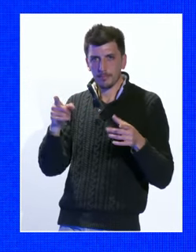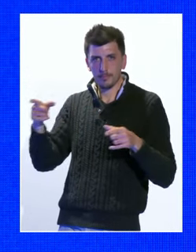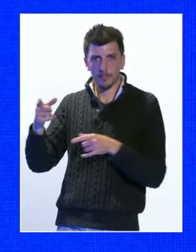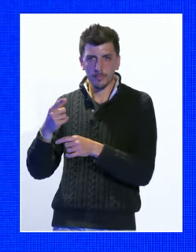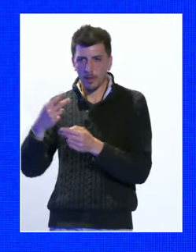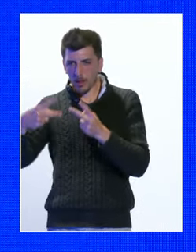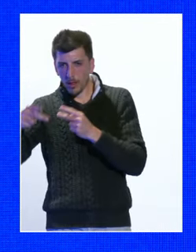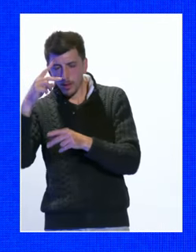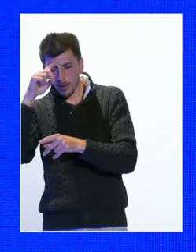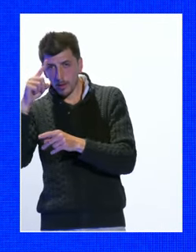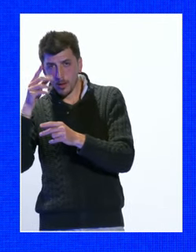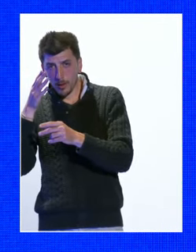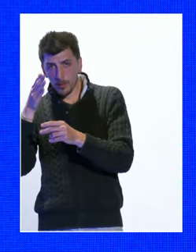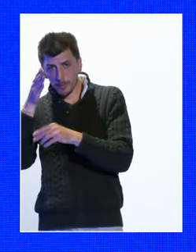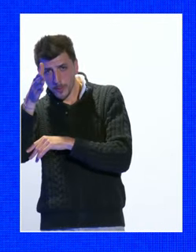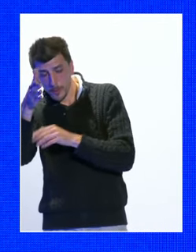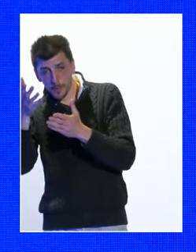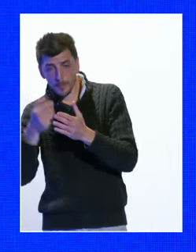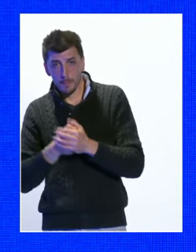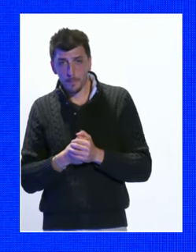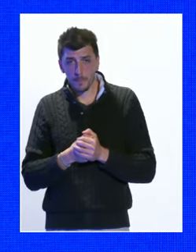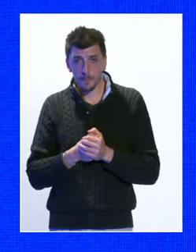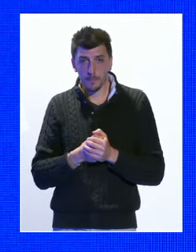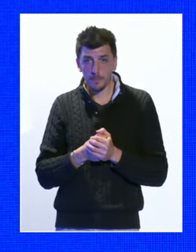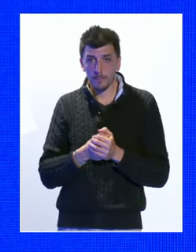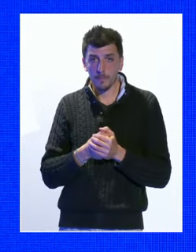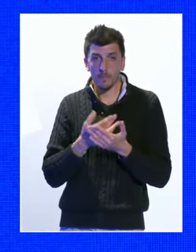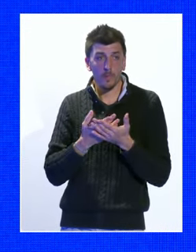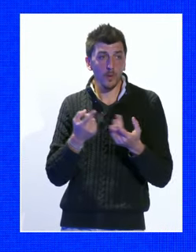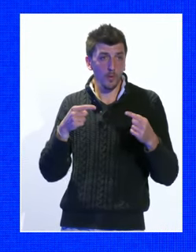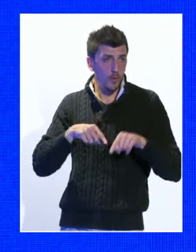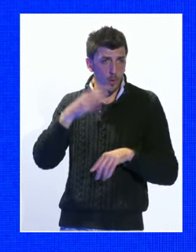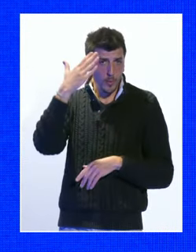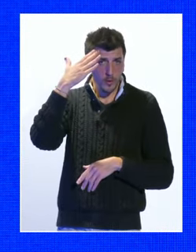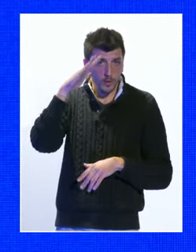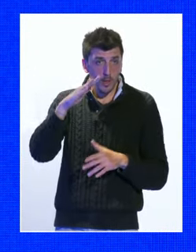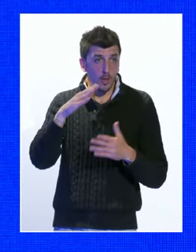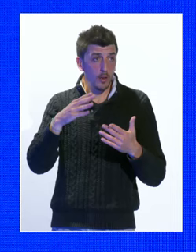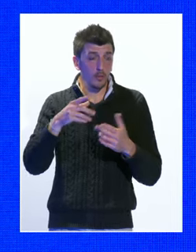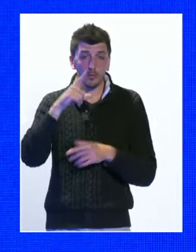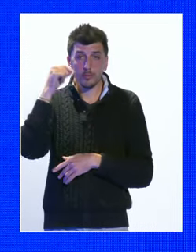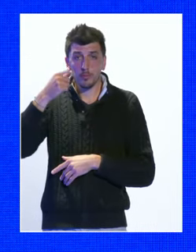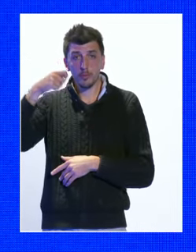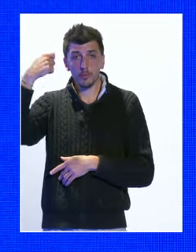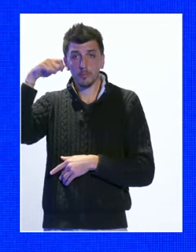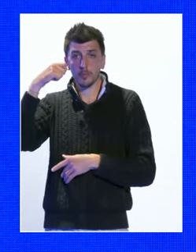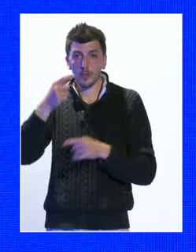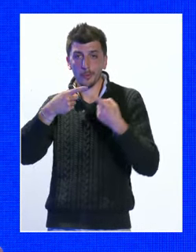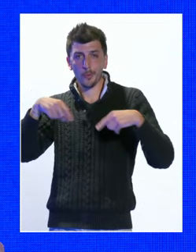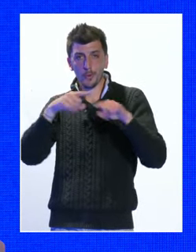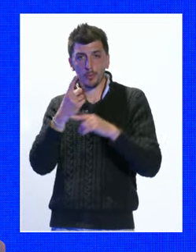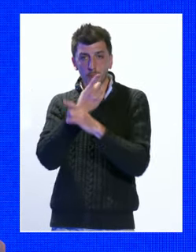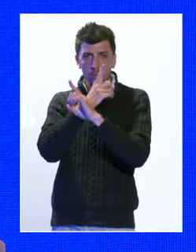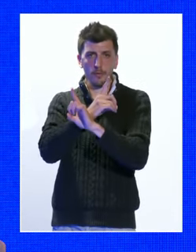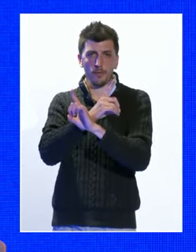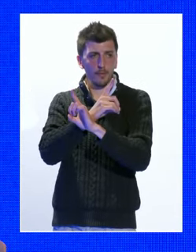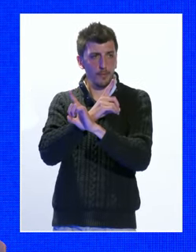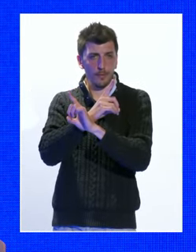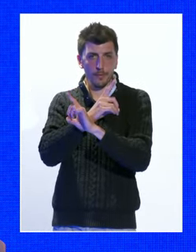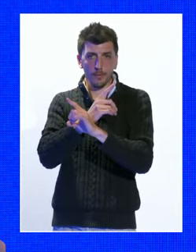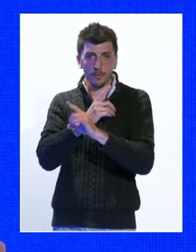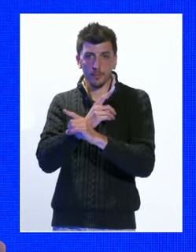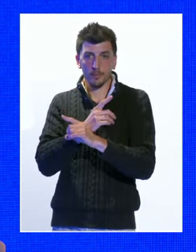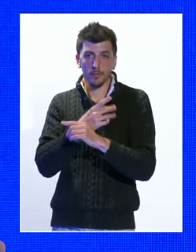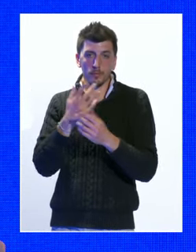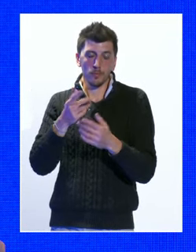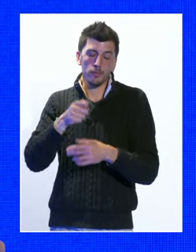qui ont été au gouvernement le savent, il est des ministères, monsieur le président de la commission de la défense. Je parle naturellement pour un temps